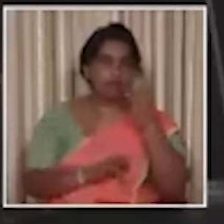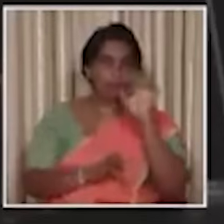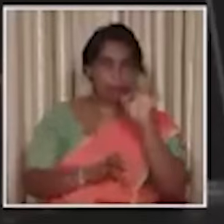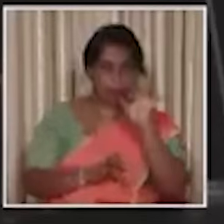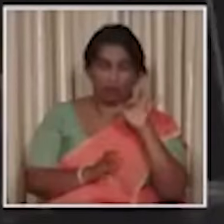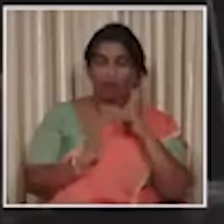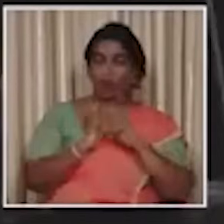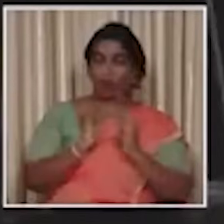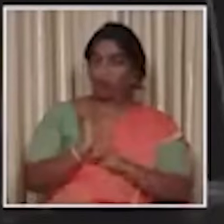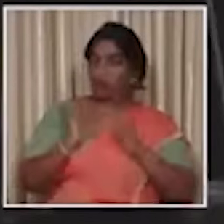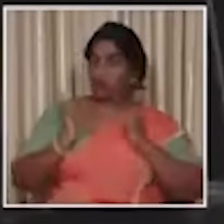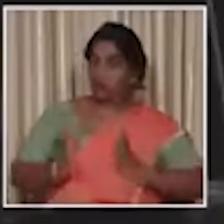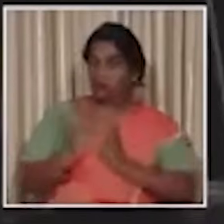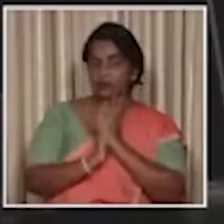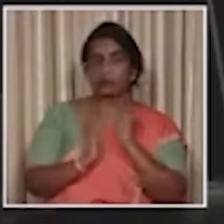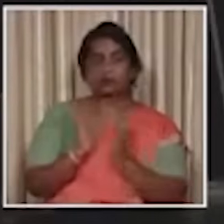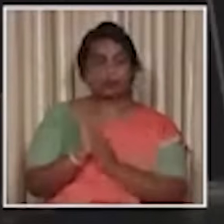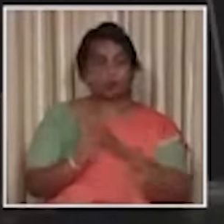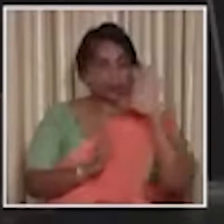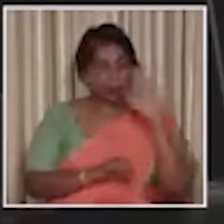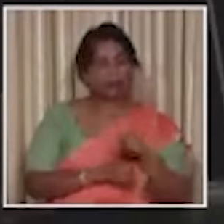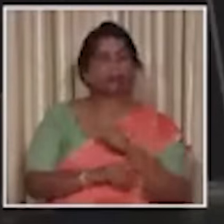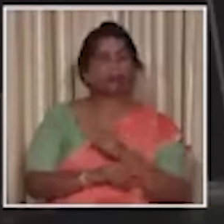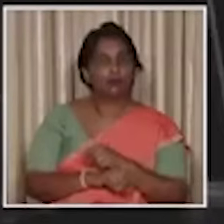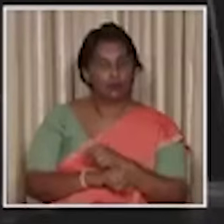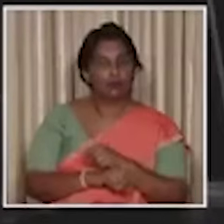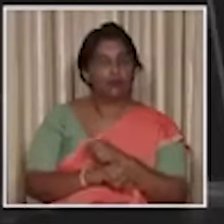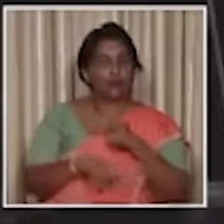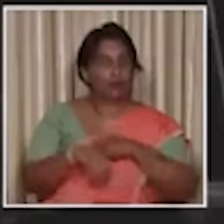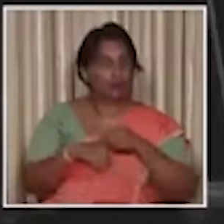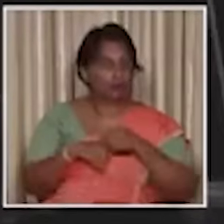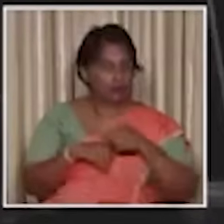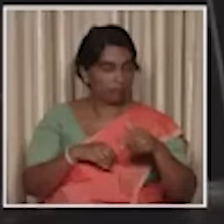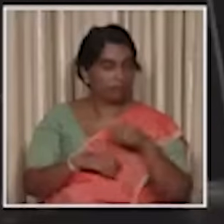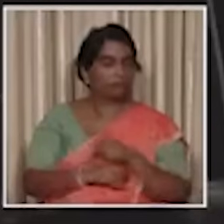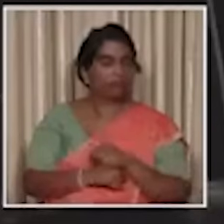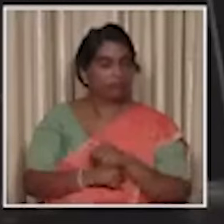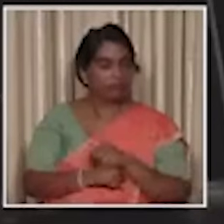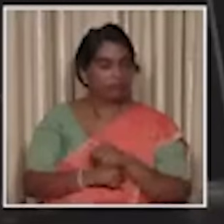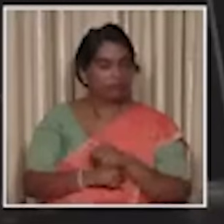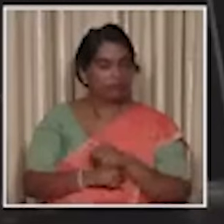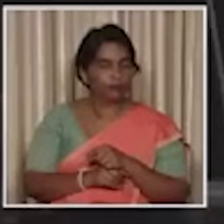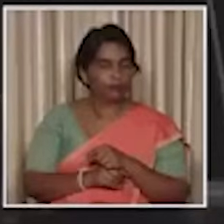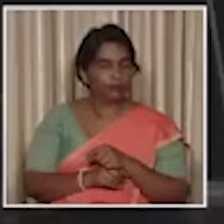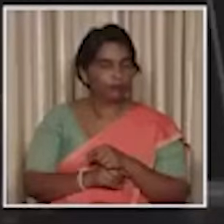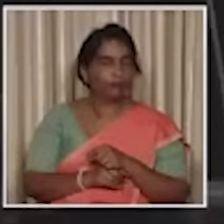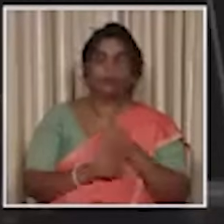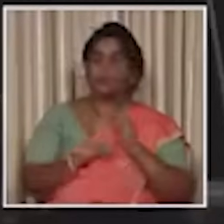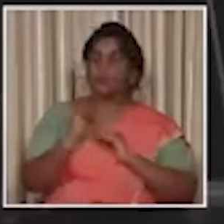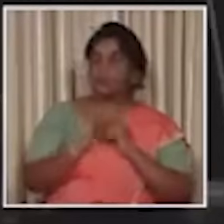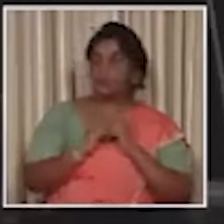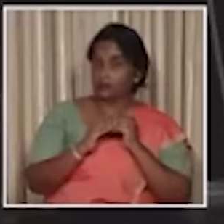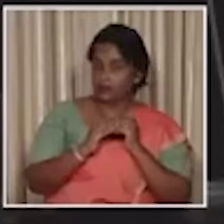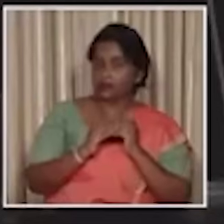பேரவையில் கொண்டுவரப்பட்ட நிலைமாறுகால நீதி பொறிமுறையை இலங்கை அரசு ஏற்றுக்கொண்டதற்கமைய ஈழத்தமிழர்கள் இன விடுதலைக்காக உயிர்